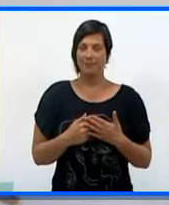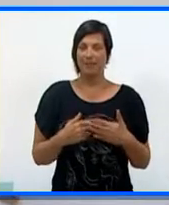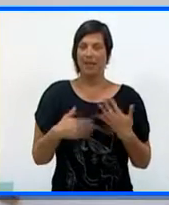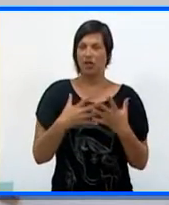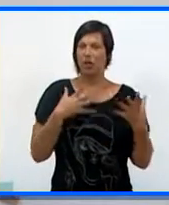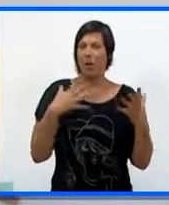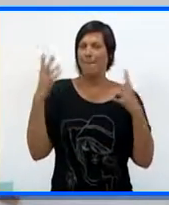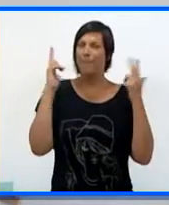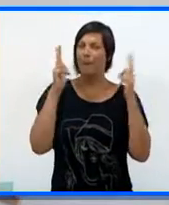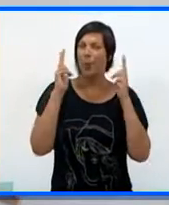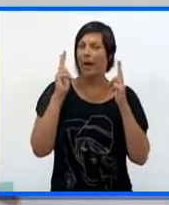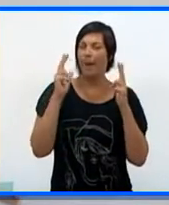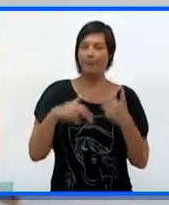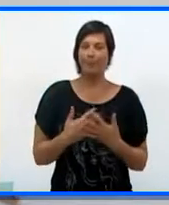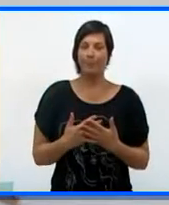i onda ovo buka,